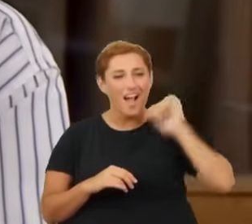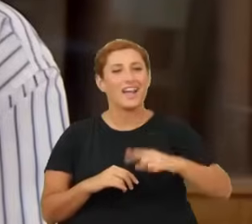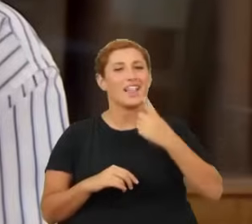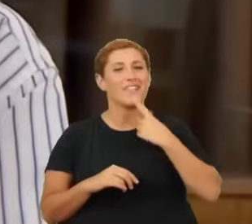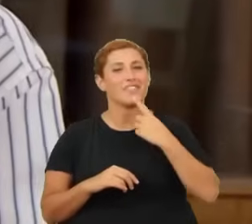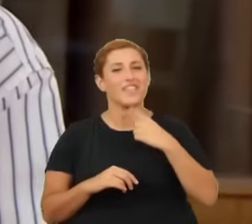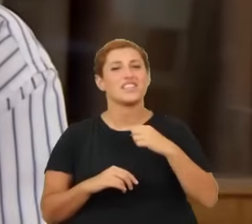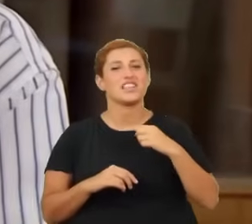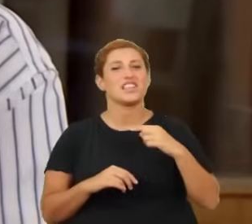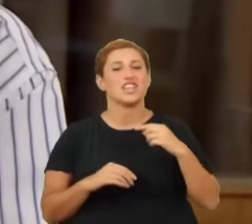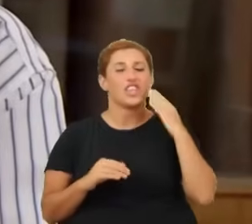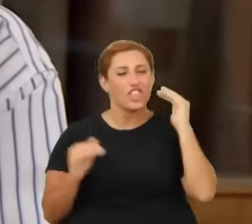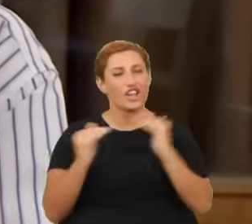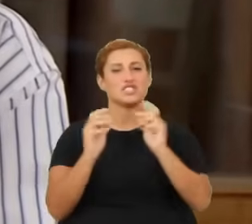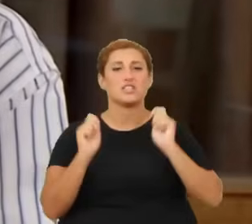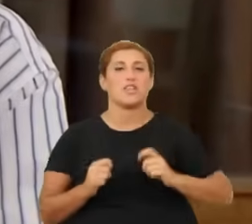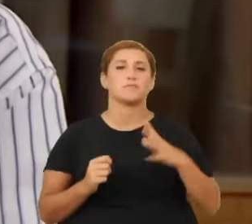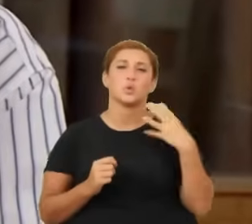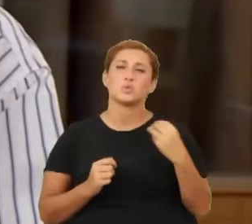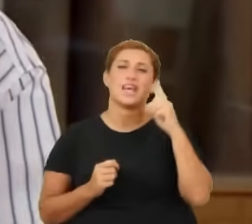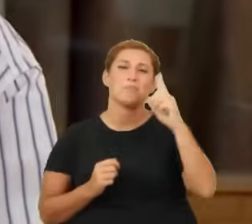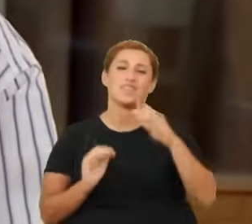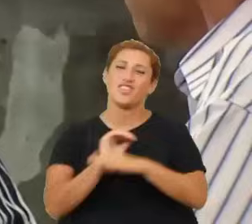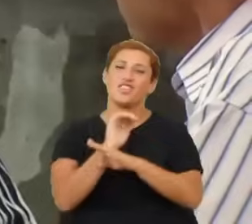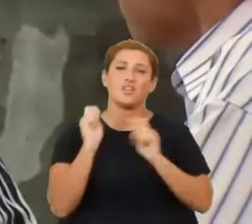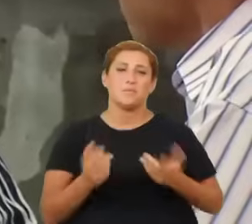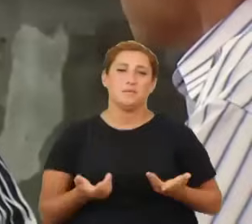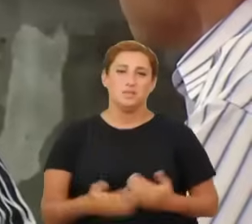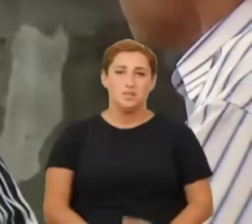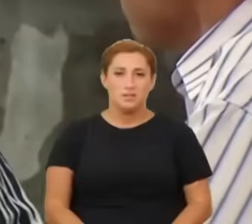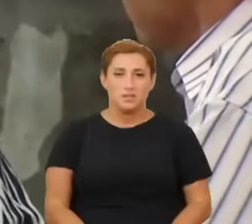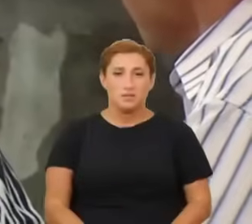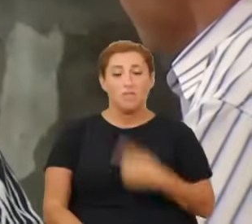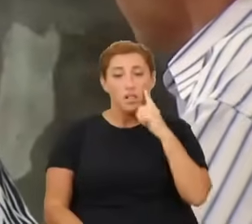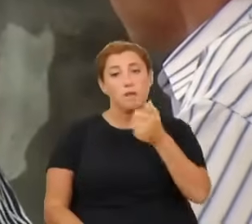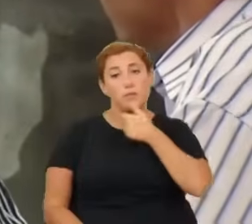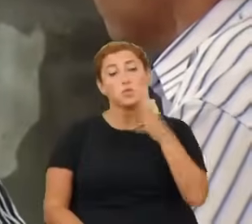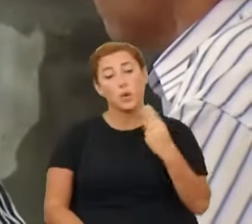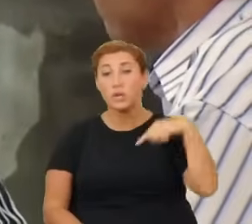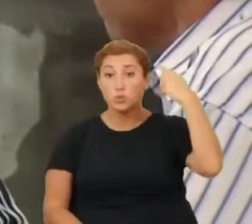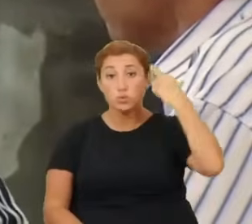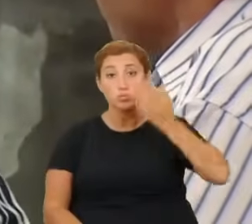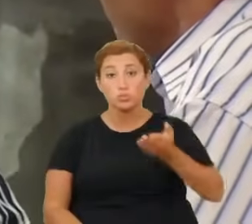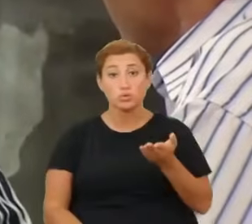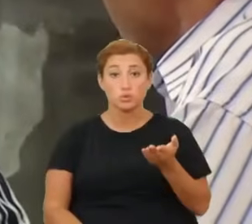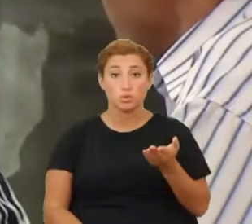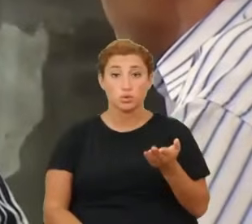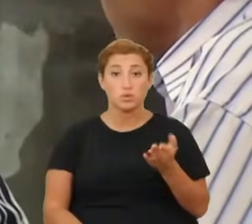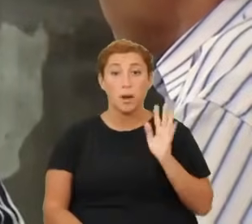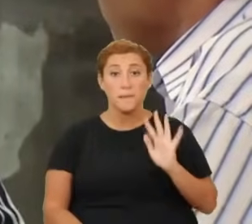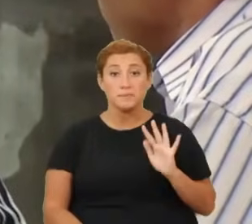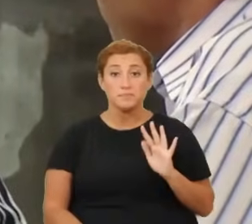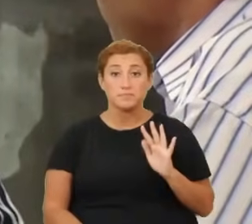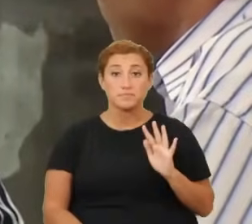tadıyla yakışanı yapsak ya, güzel bir yaşasak ha? Vallahi babacığım çok iyi düşünmüşsünüz. De,